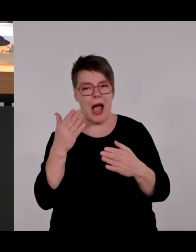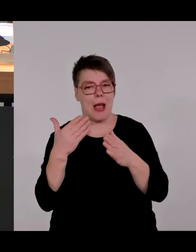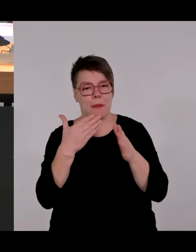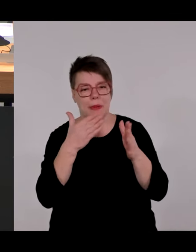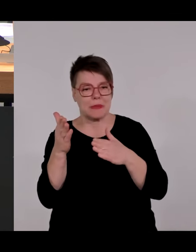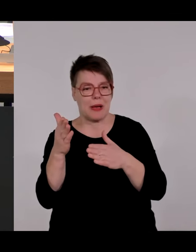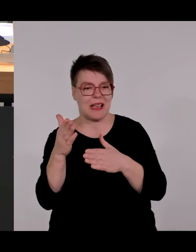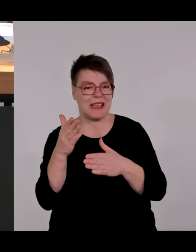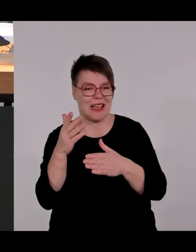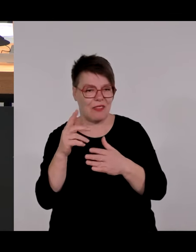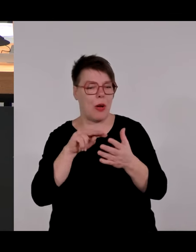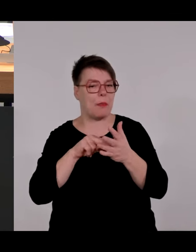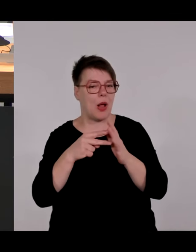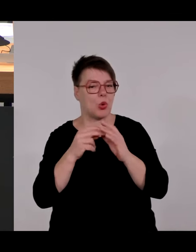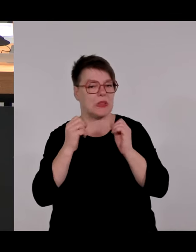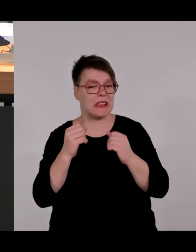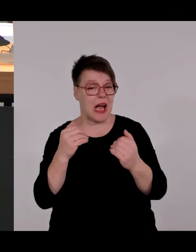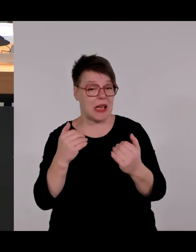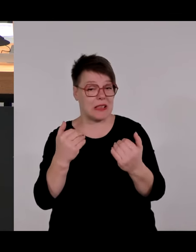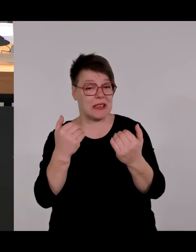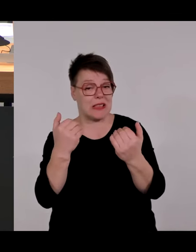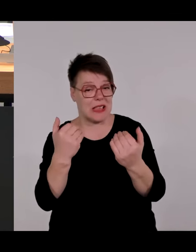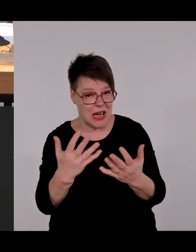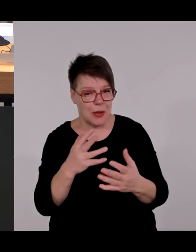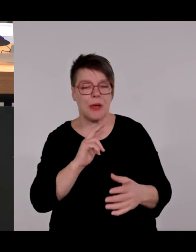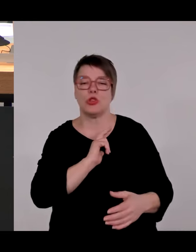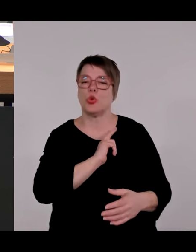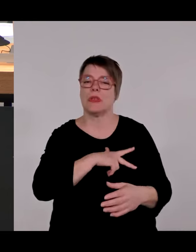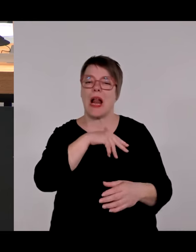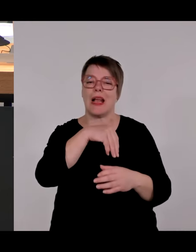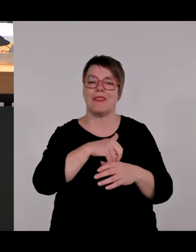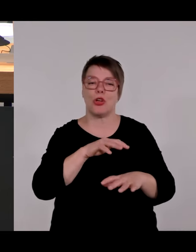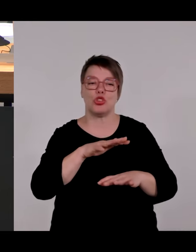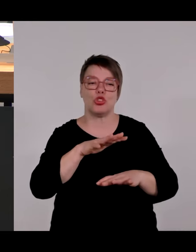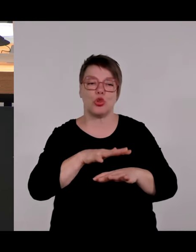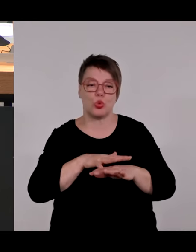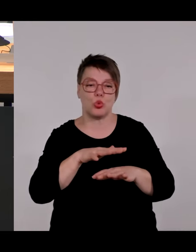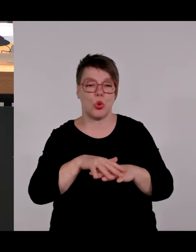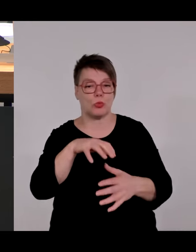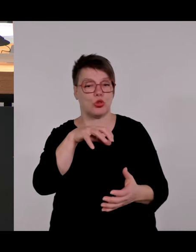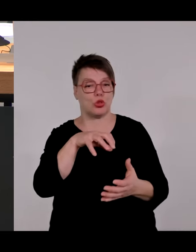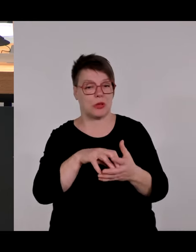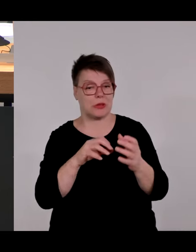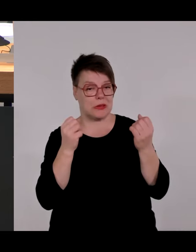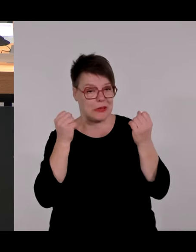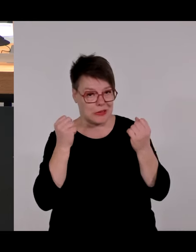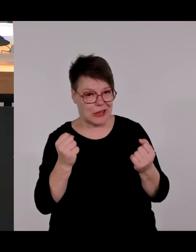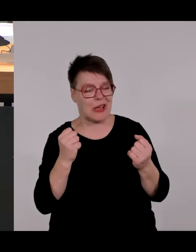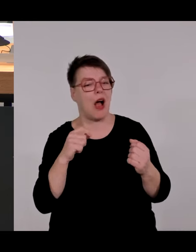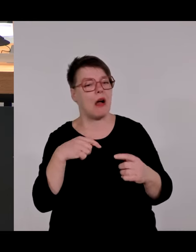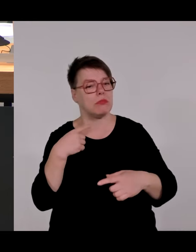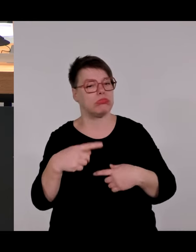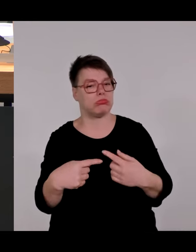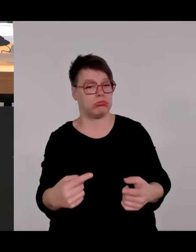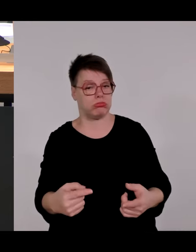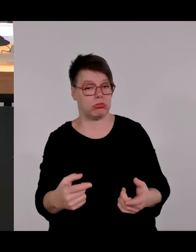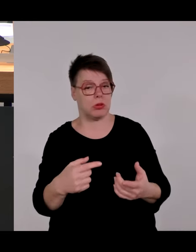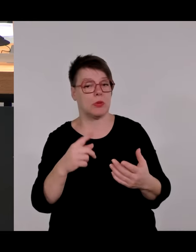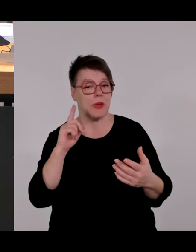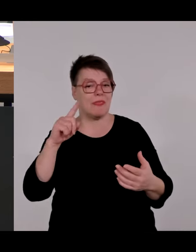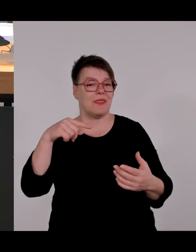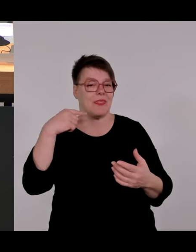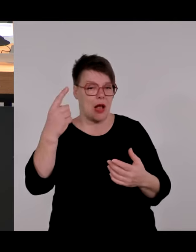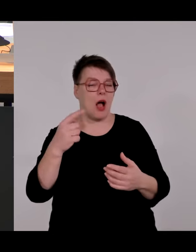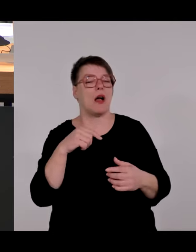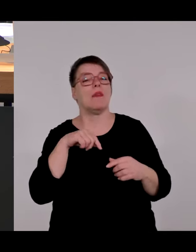Und solange diese Koalition immer noch Millionen ausgeben will für sinnlose Symbolprojekte, wie eben so ein